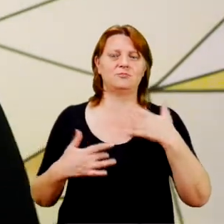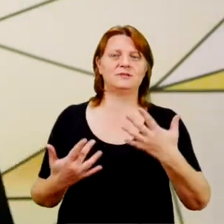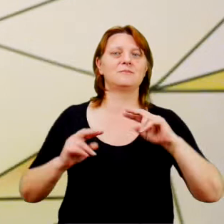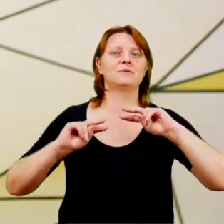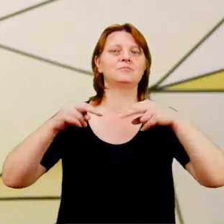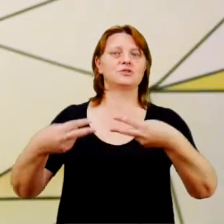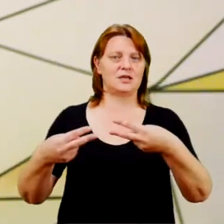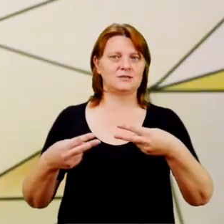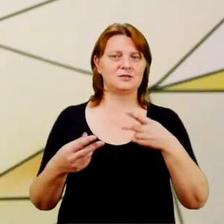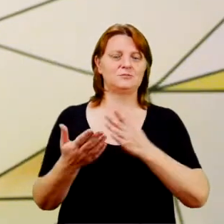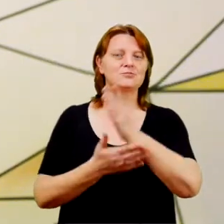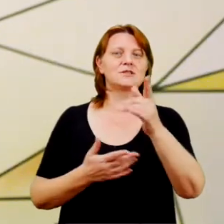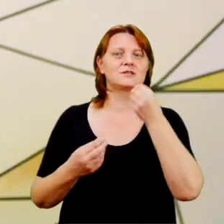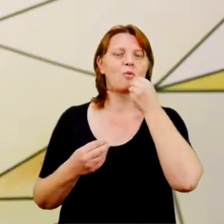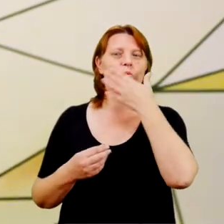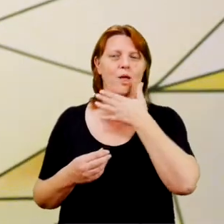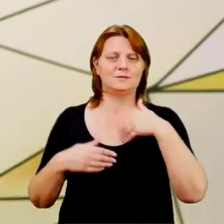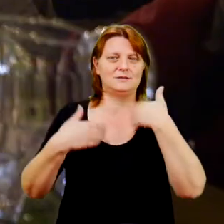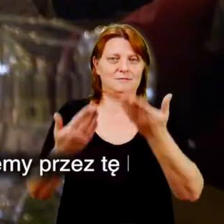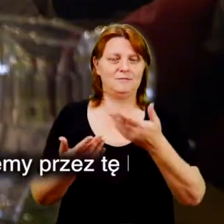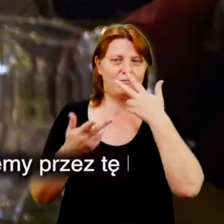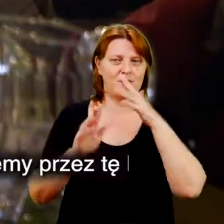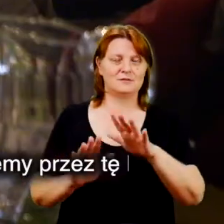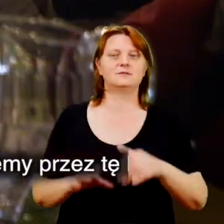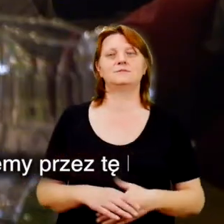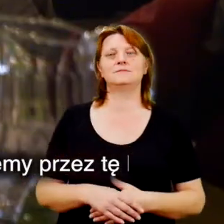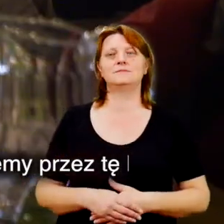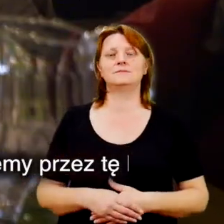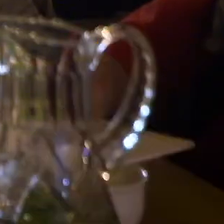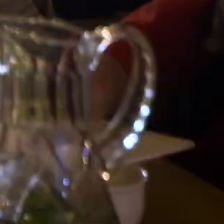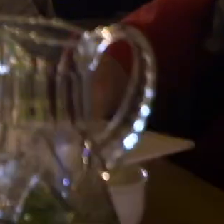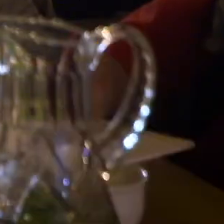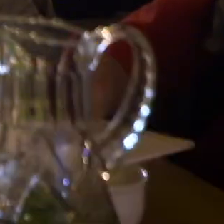chcemy przez tą kolację Państwu wnieść.